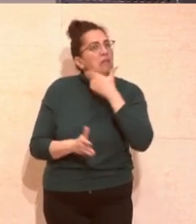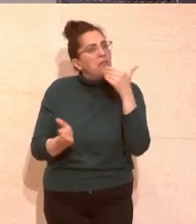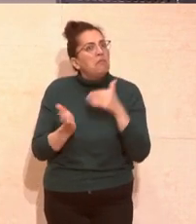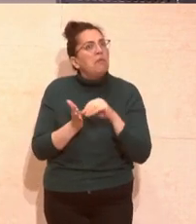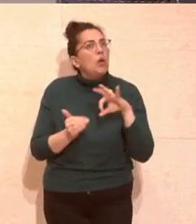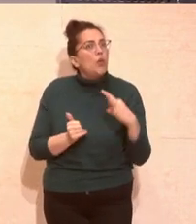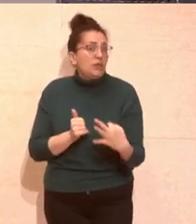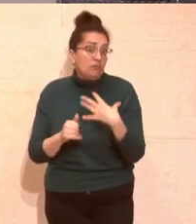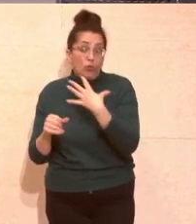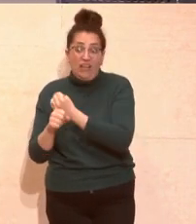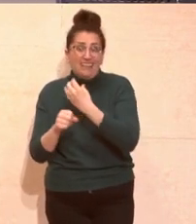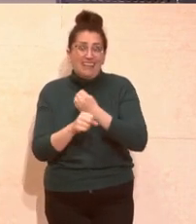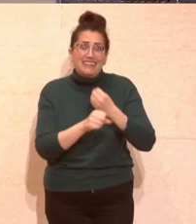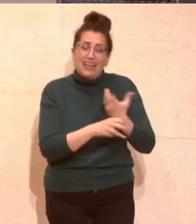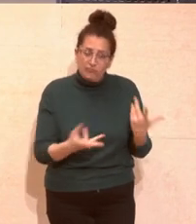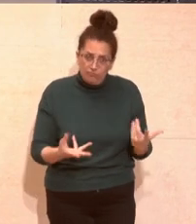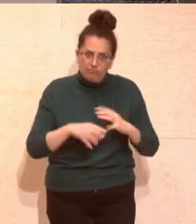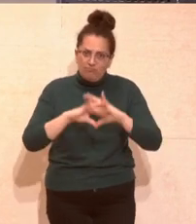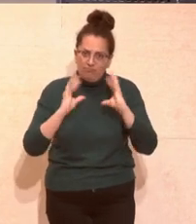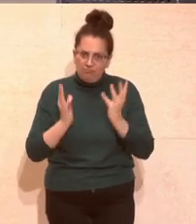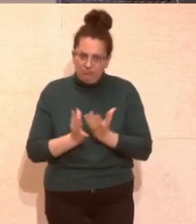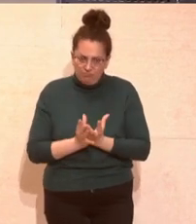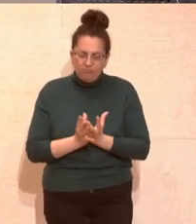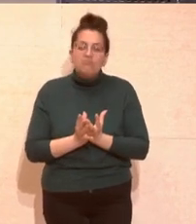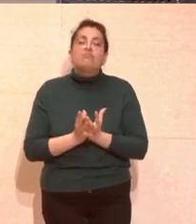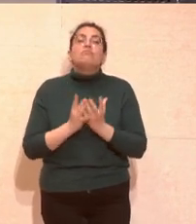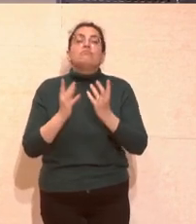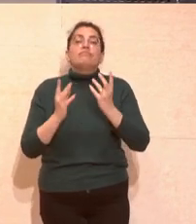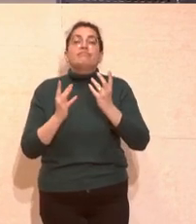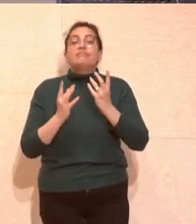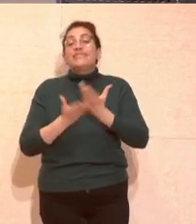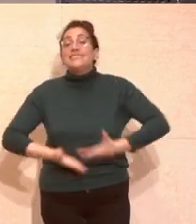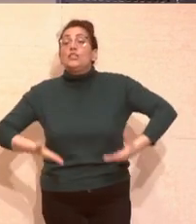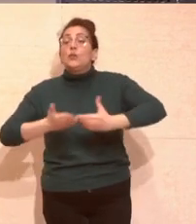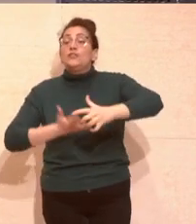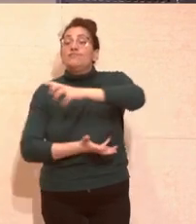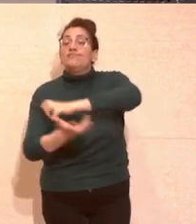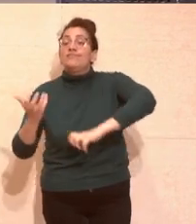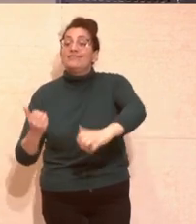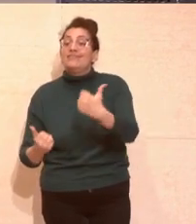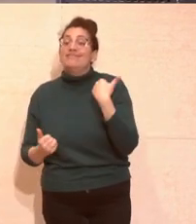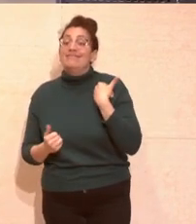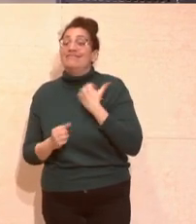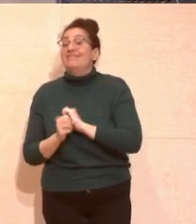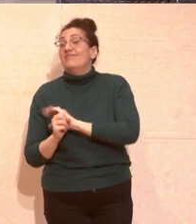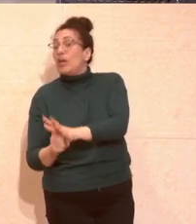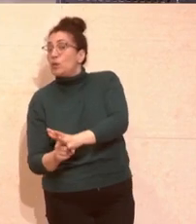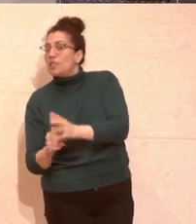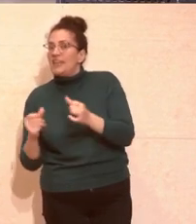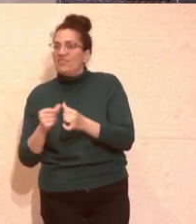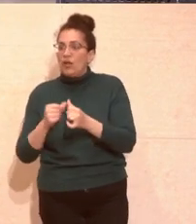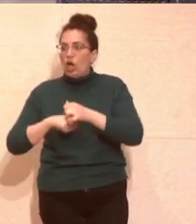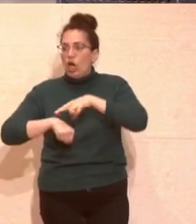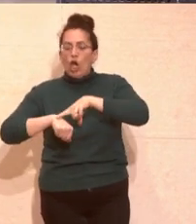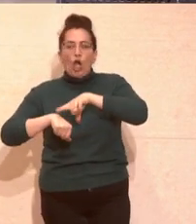qu'il y ait un bénéfice. Il y a des études qui ont été réalisées en contexte pandémique, où il y a eu un décalage des horaires pour qu'il y ait moins